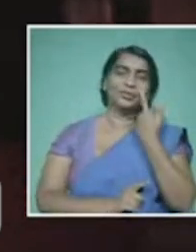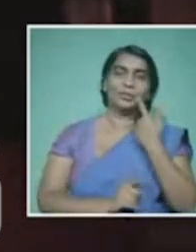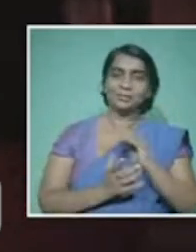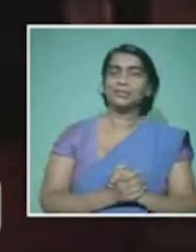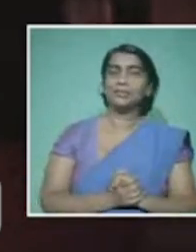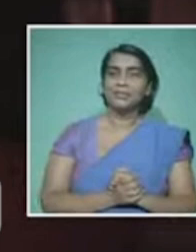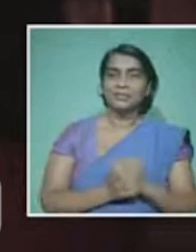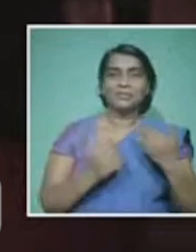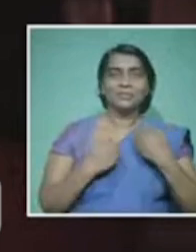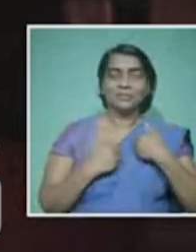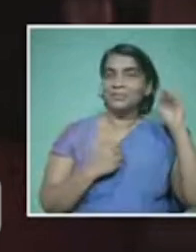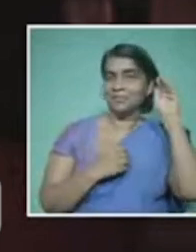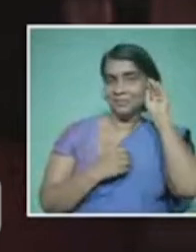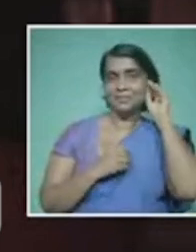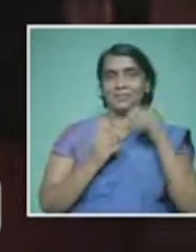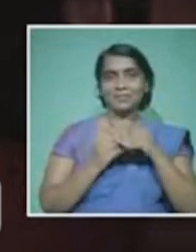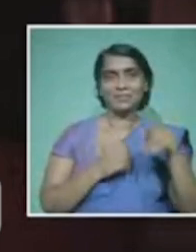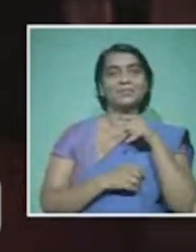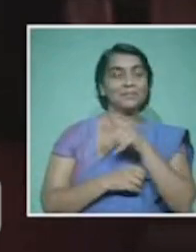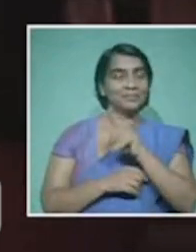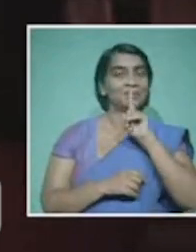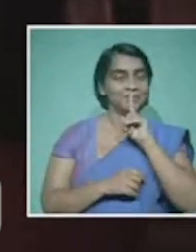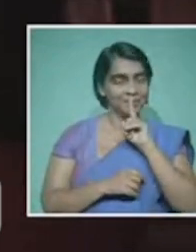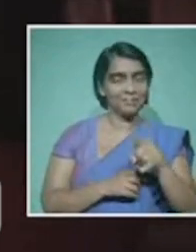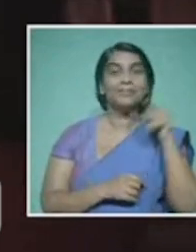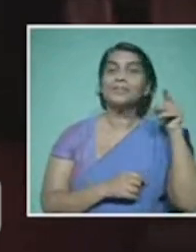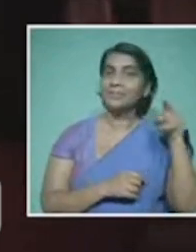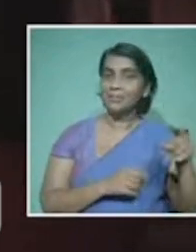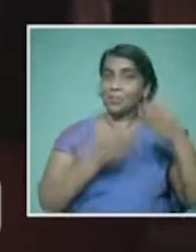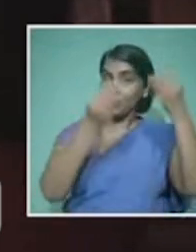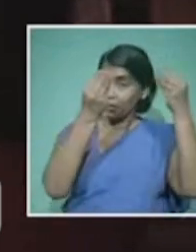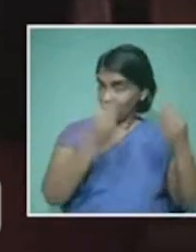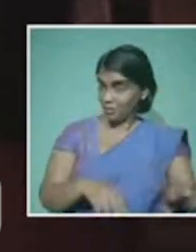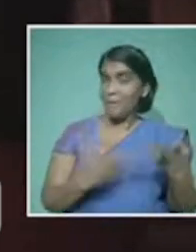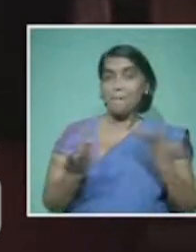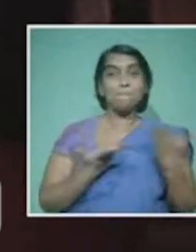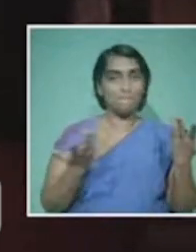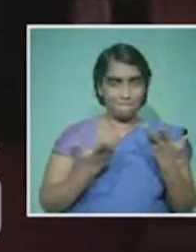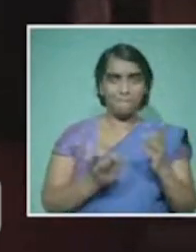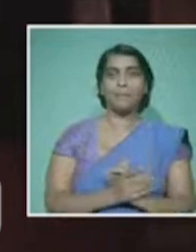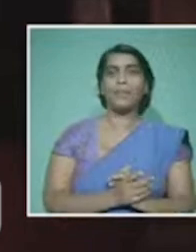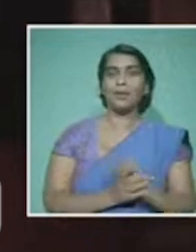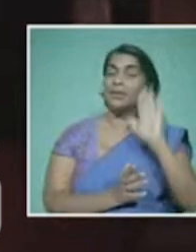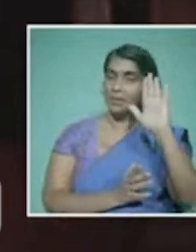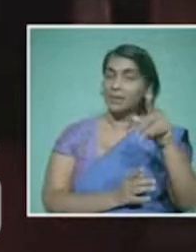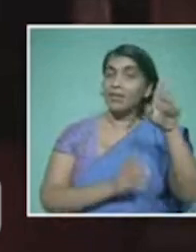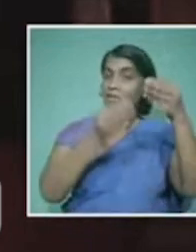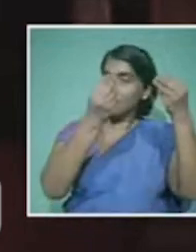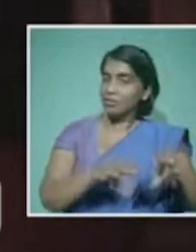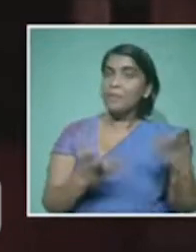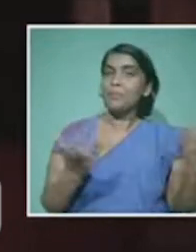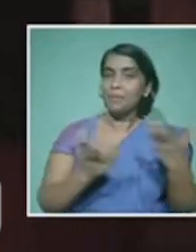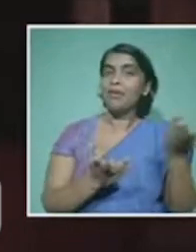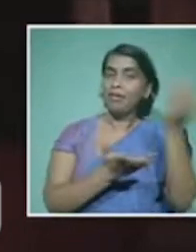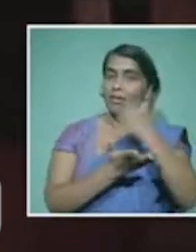වෙනවා මට දැන් ඇහුණා එතුමිය කියනවා එතුමිය වට්ටන්න බෑ කියලා හැබැයි එතුමිය වට්ටවන්න බැරිනාට ගොඩක්